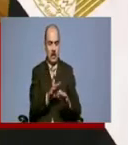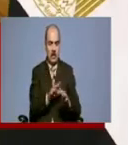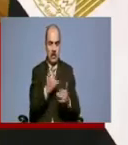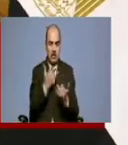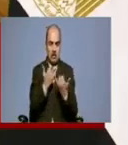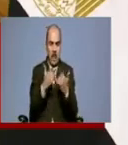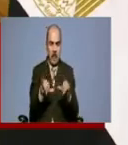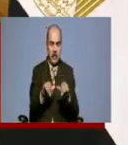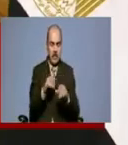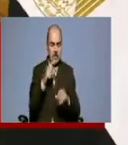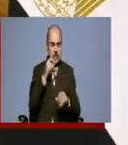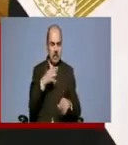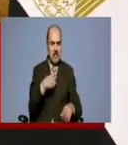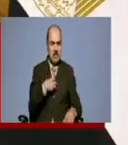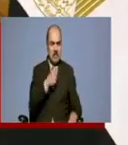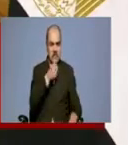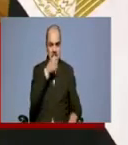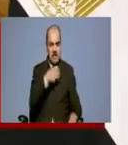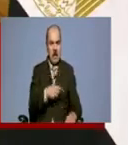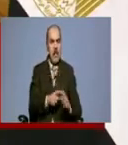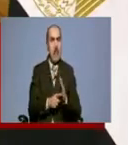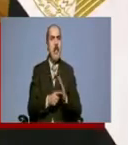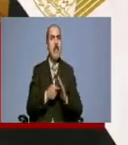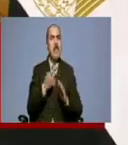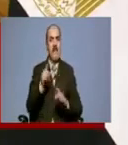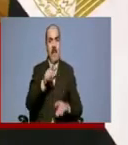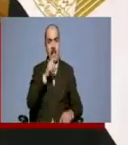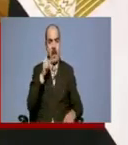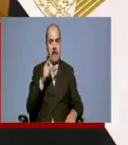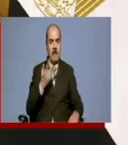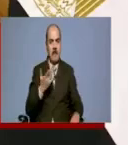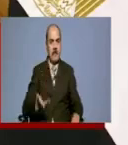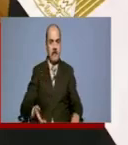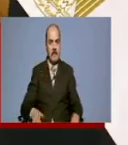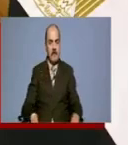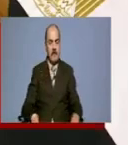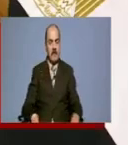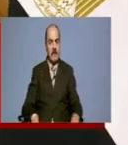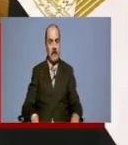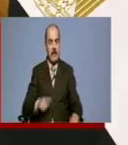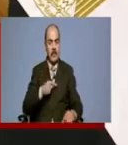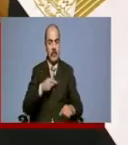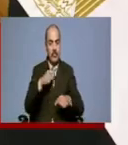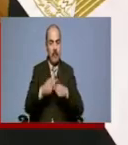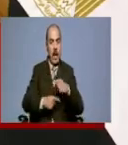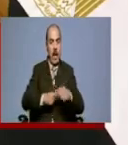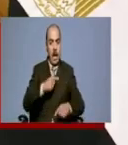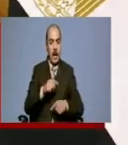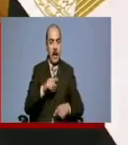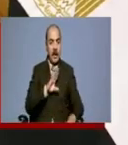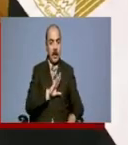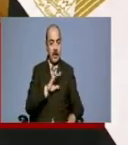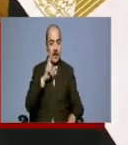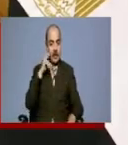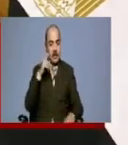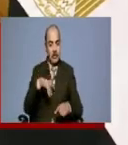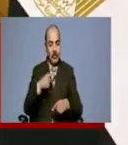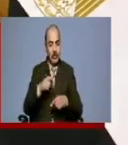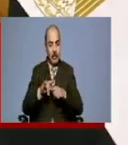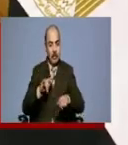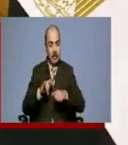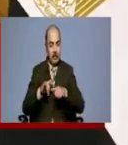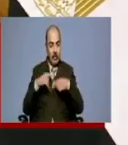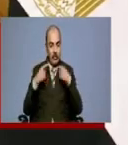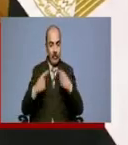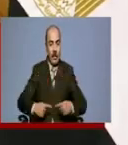عظيم جدا في البدايه احنا بنتقدم بالعزاء للشعب الفلسطيني واهل غزه في عدد الشهداء اللي